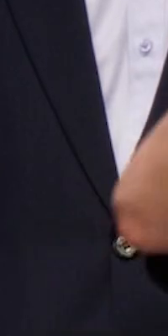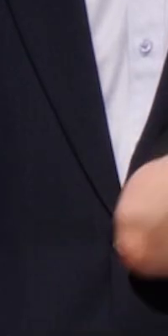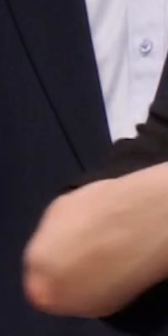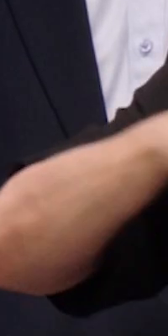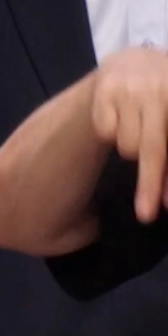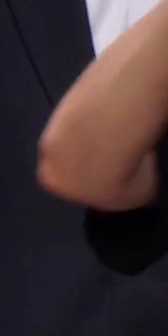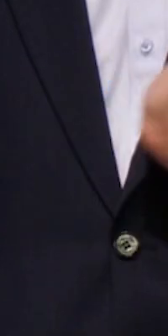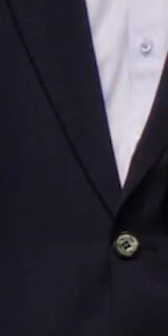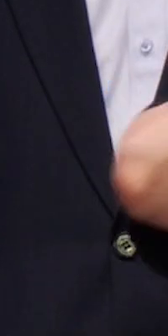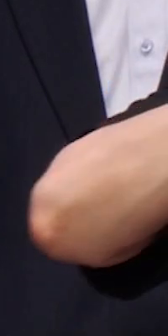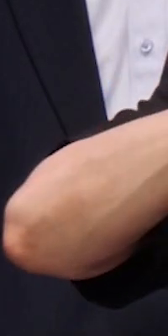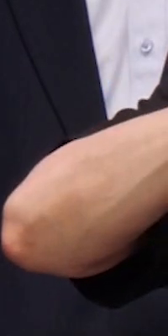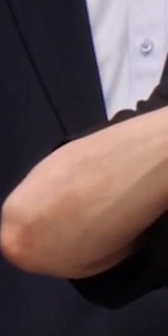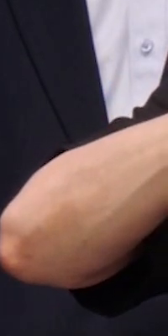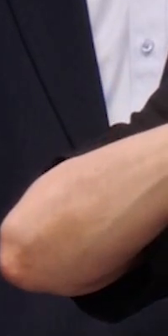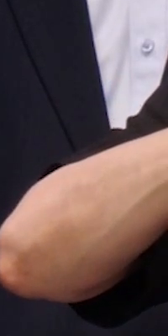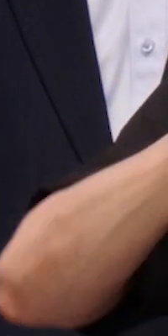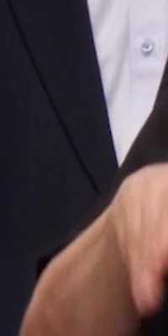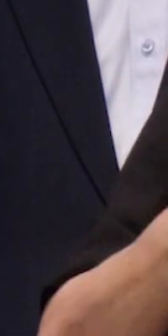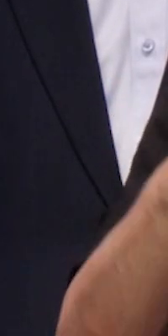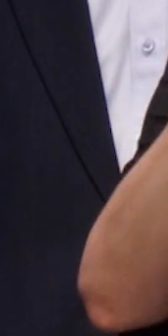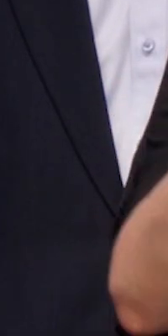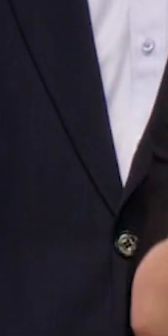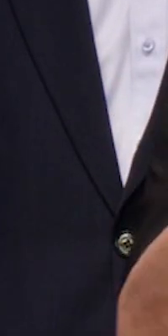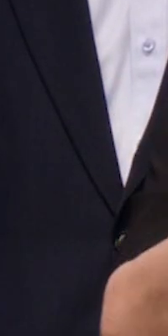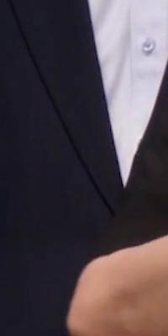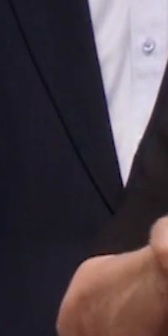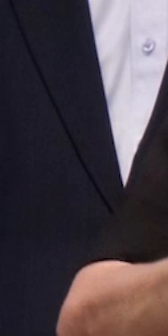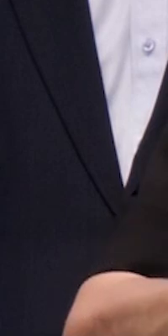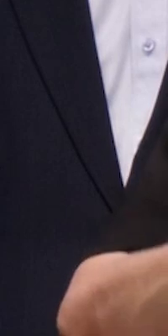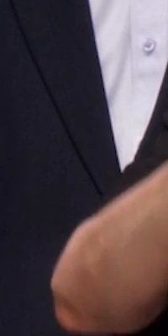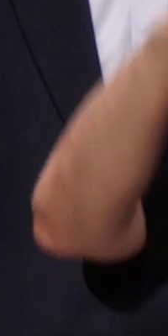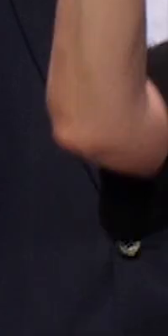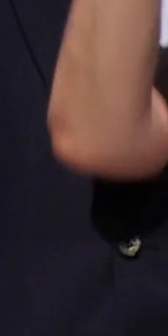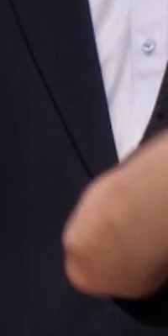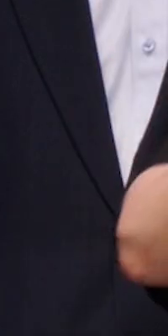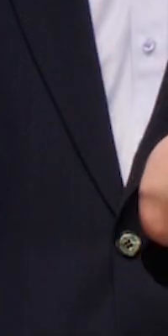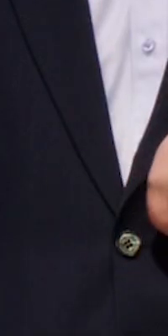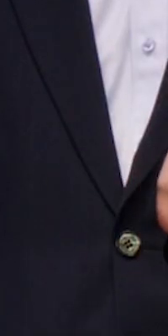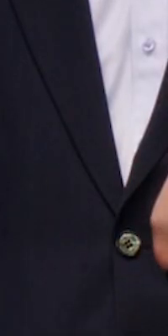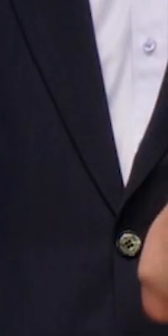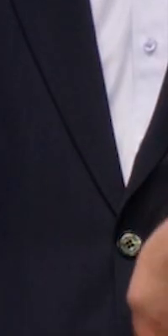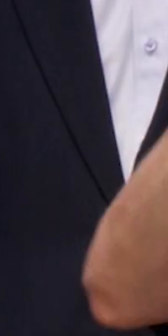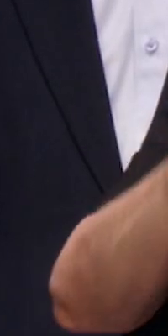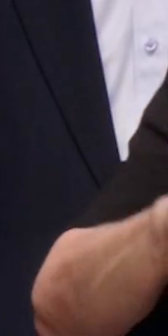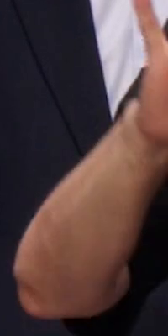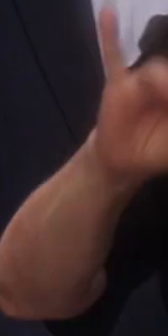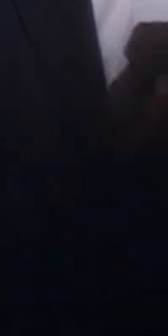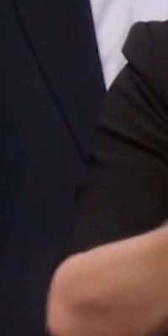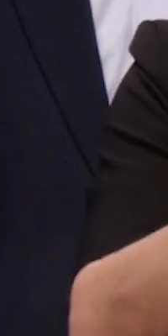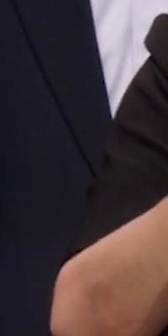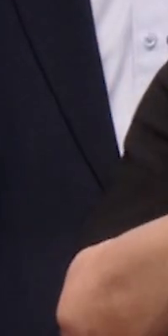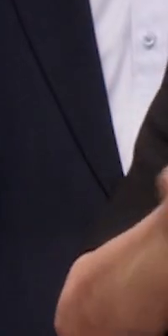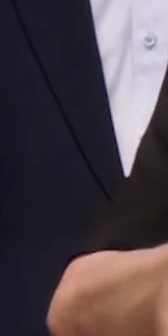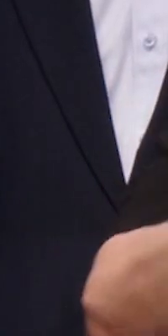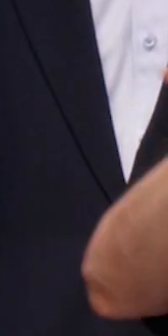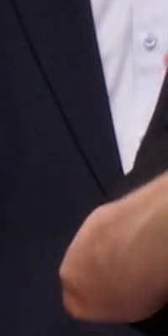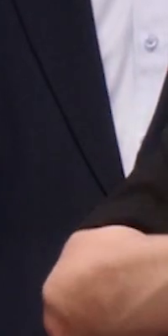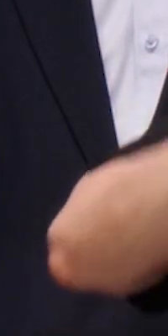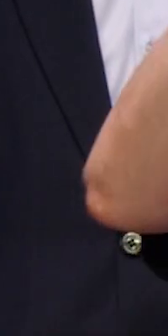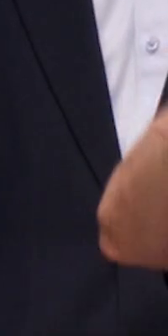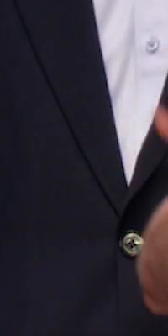걷는 남파랑 걷기길, 해시계와 기암 괴석, 갯벌과 백사장, 수억 년 파도와 해풍이